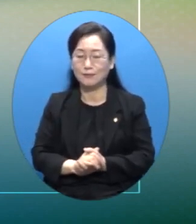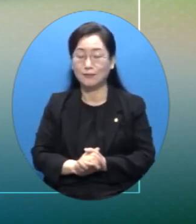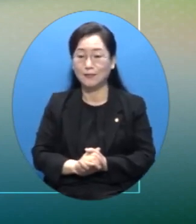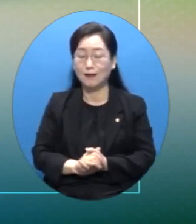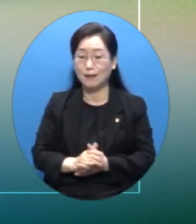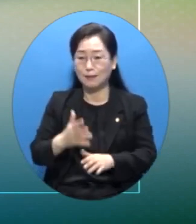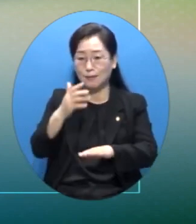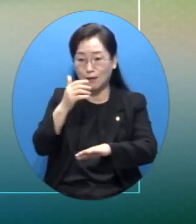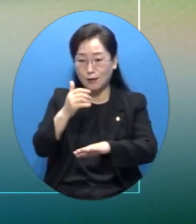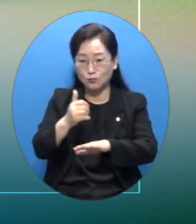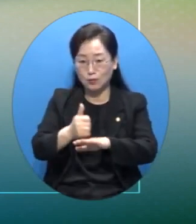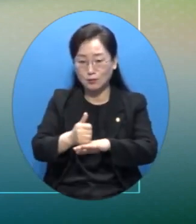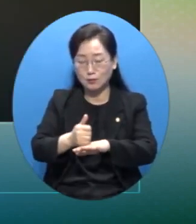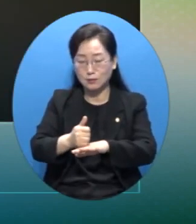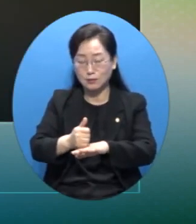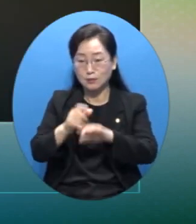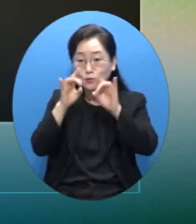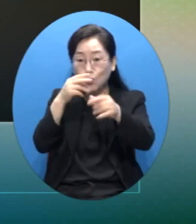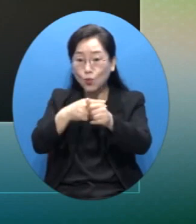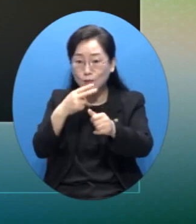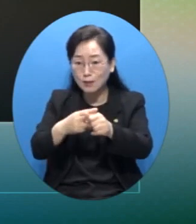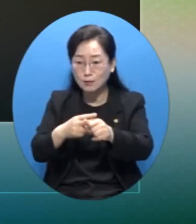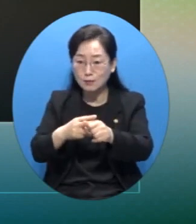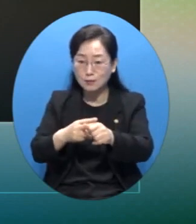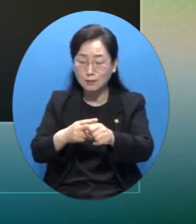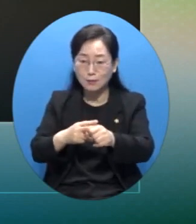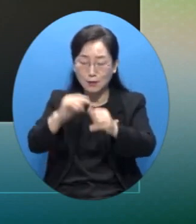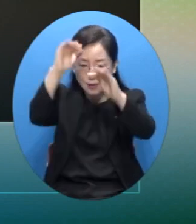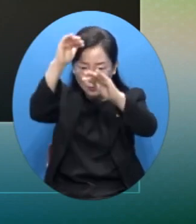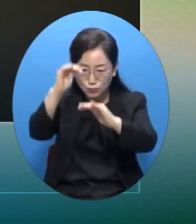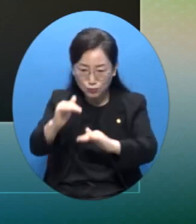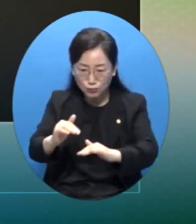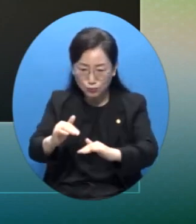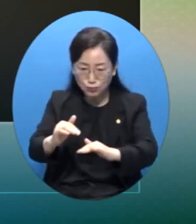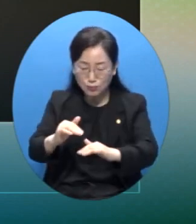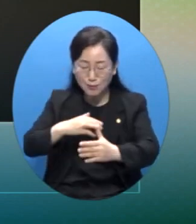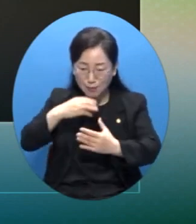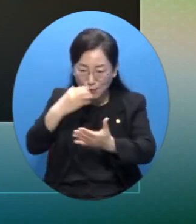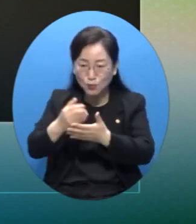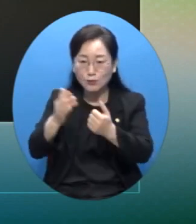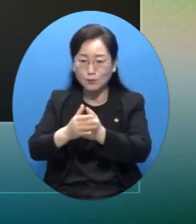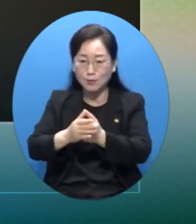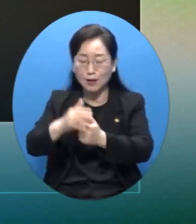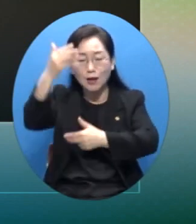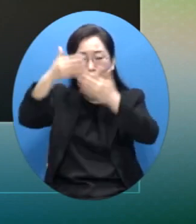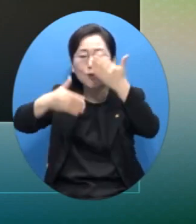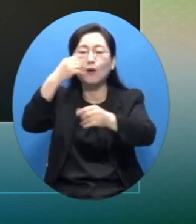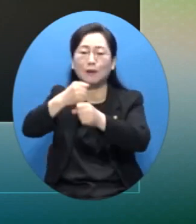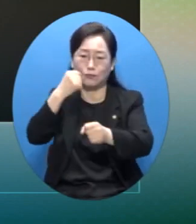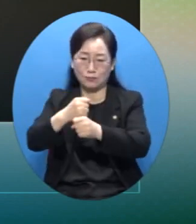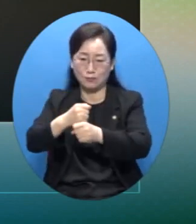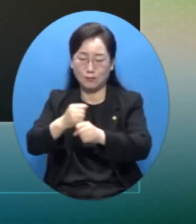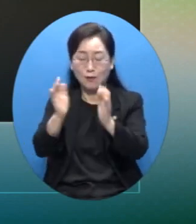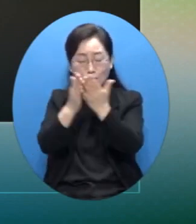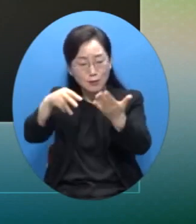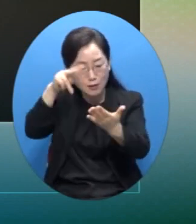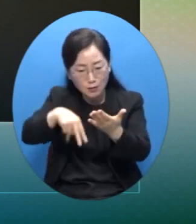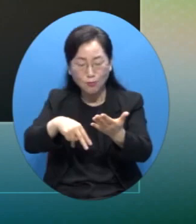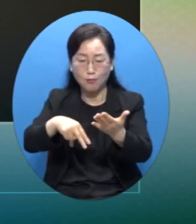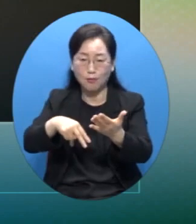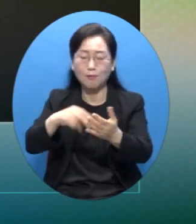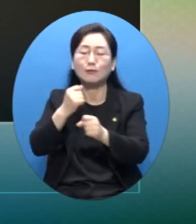나중에 이 감동적인 선교사에게 창끝이라고 하는 영화로 만들어져서 수많은 젊은이들이 이 영화를 보고 책을 읽고